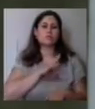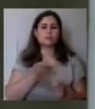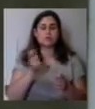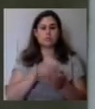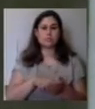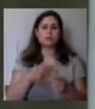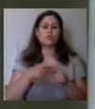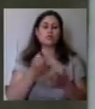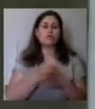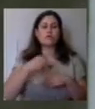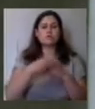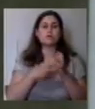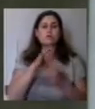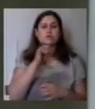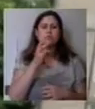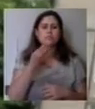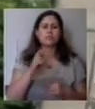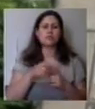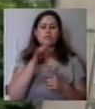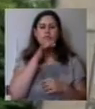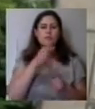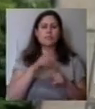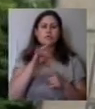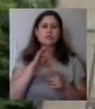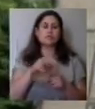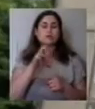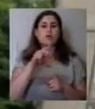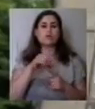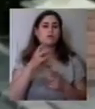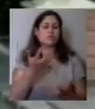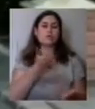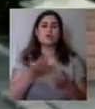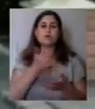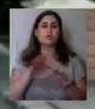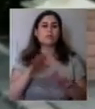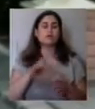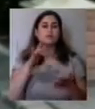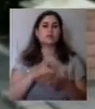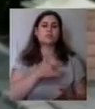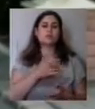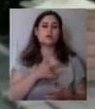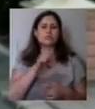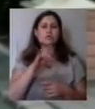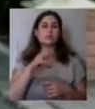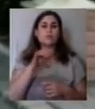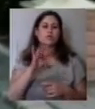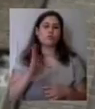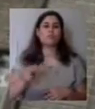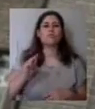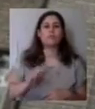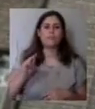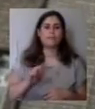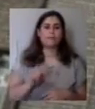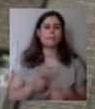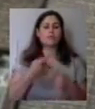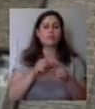до 18 серпня. В цей час пацієнтів до закладу не приймають, міський центр серця в зазначений період працюватиме. Таке